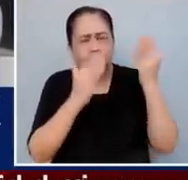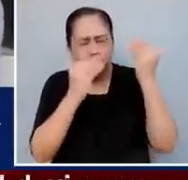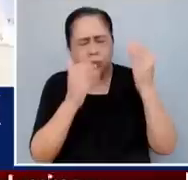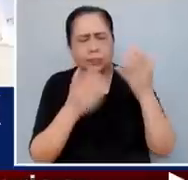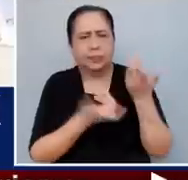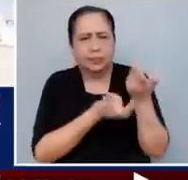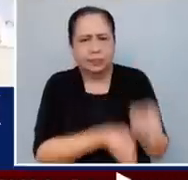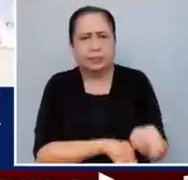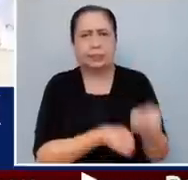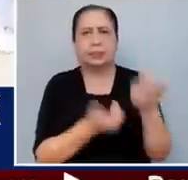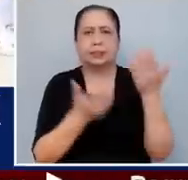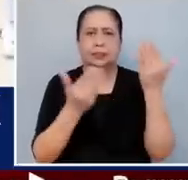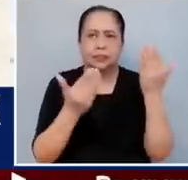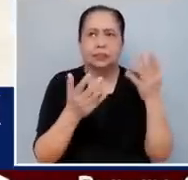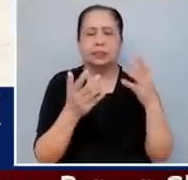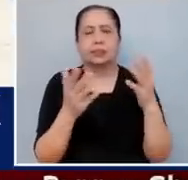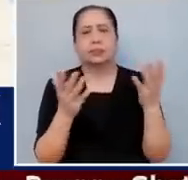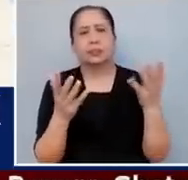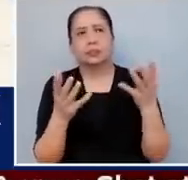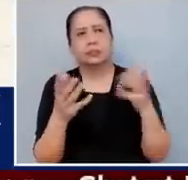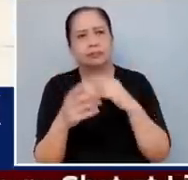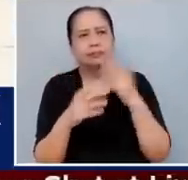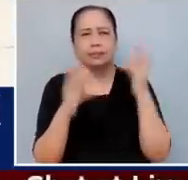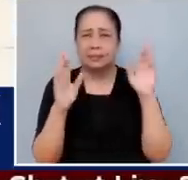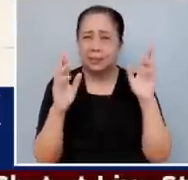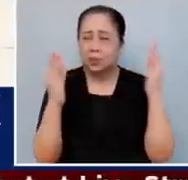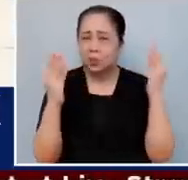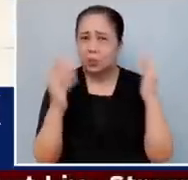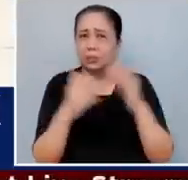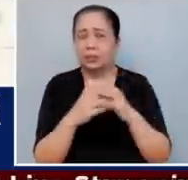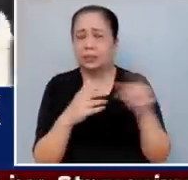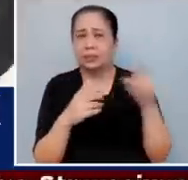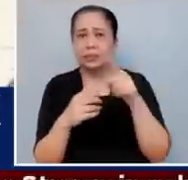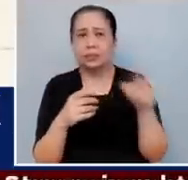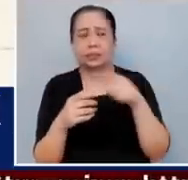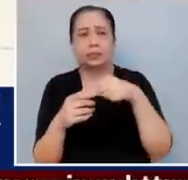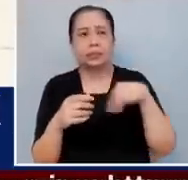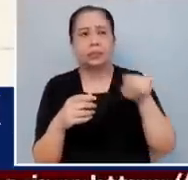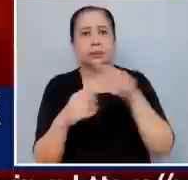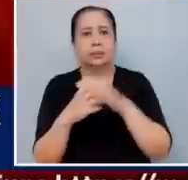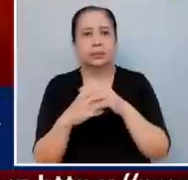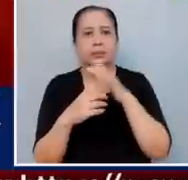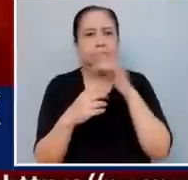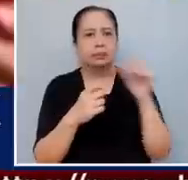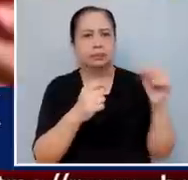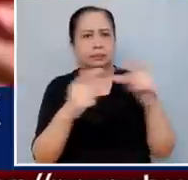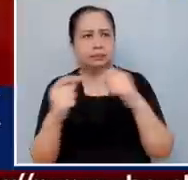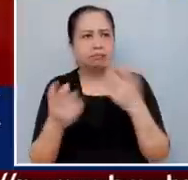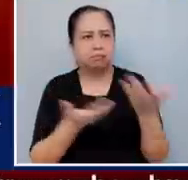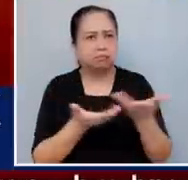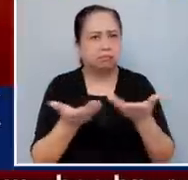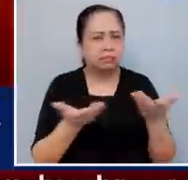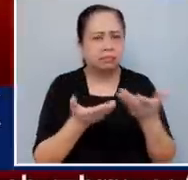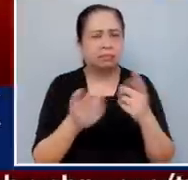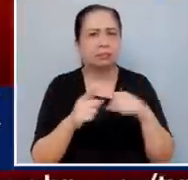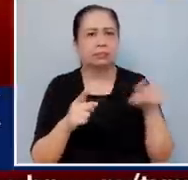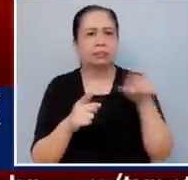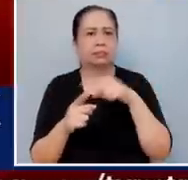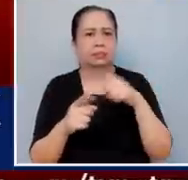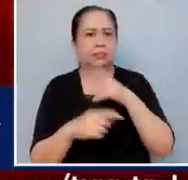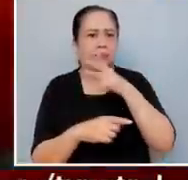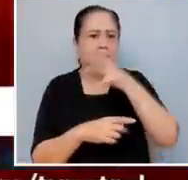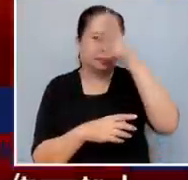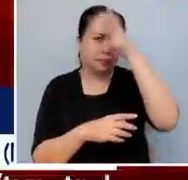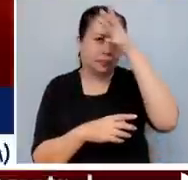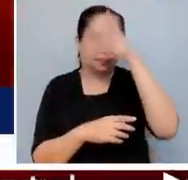trust that somehow, no? Kasi may mga feedbacks naman sila nakukuha. Ito mga parents na